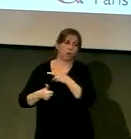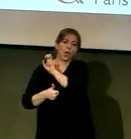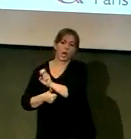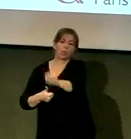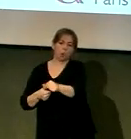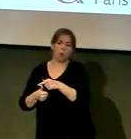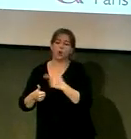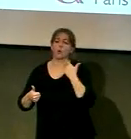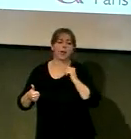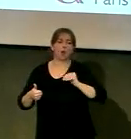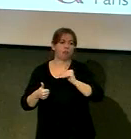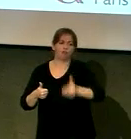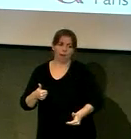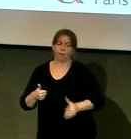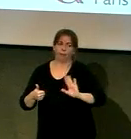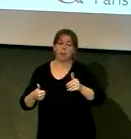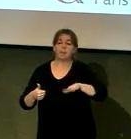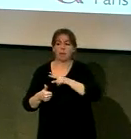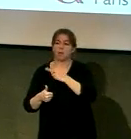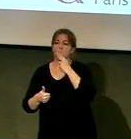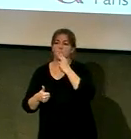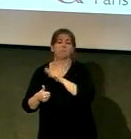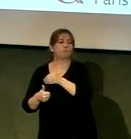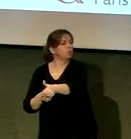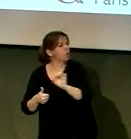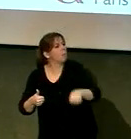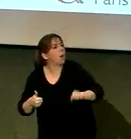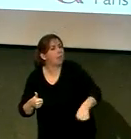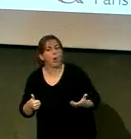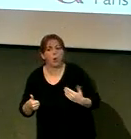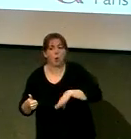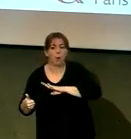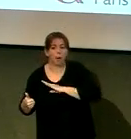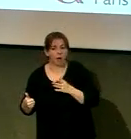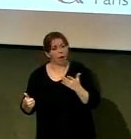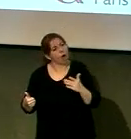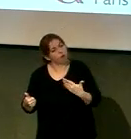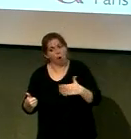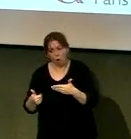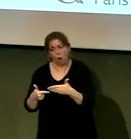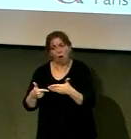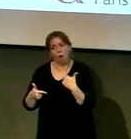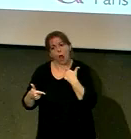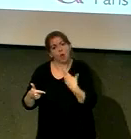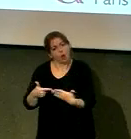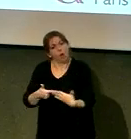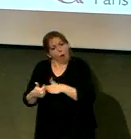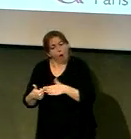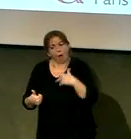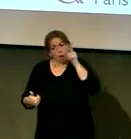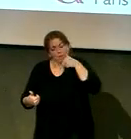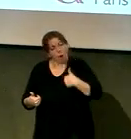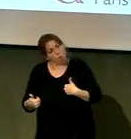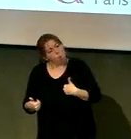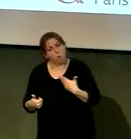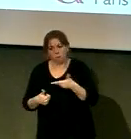arrête l'alcool et elle s'autorise à continuer à fumer parce qu'il y a déjà un effort légitime de réduire la